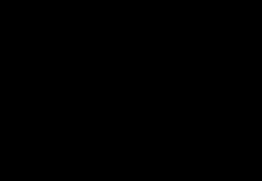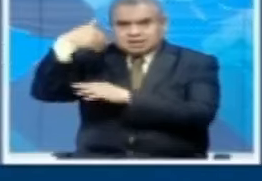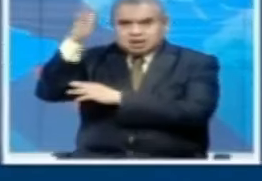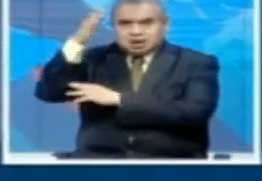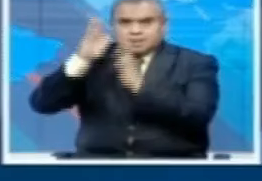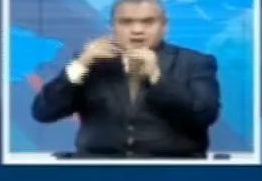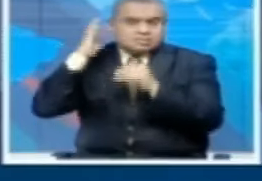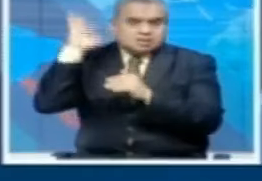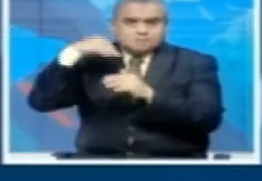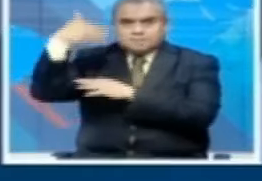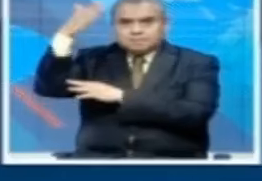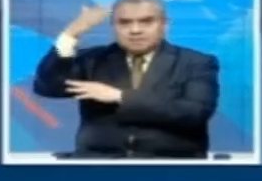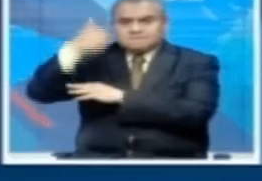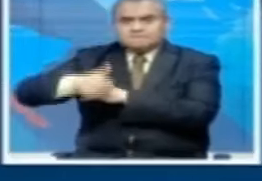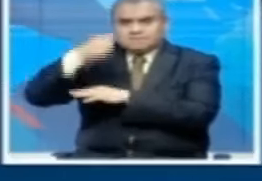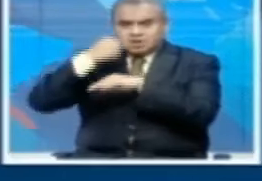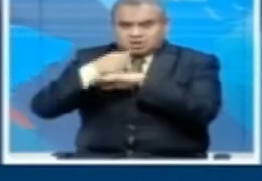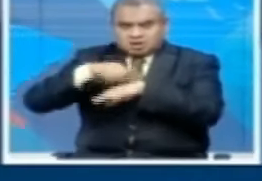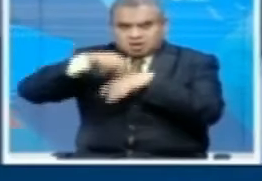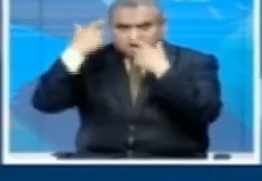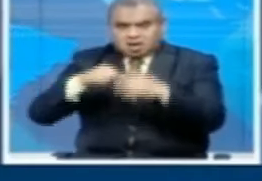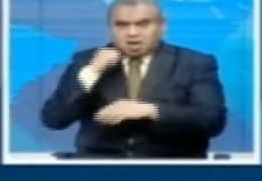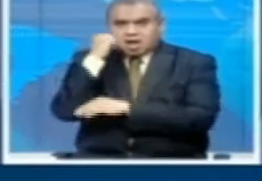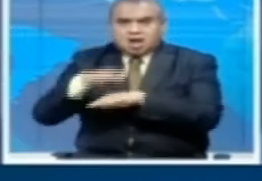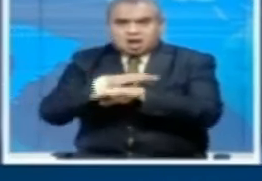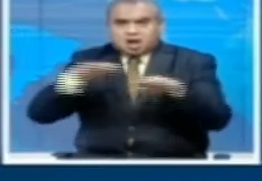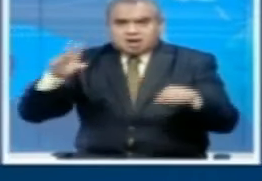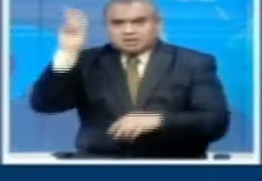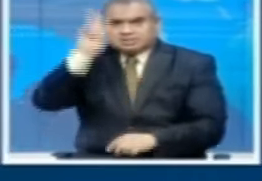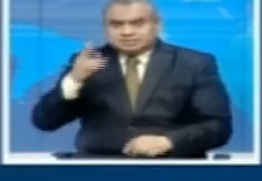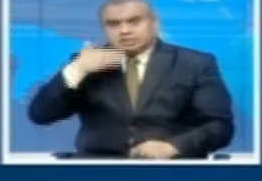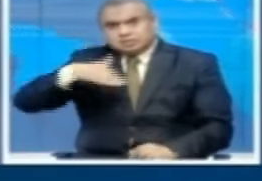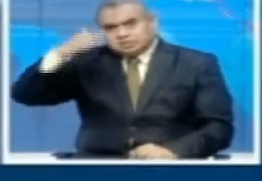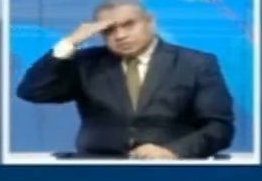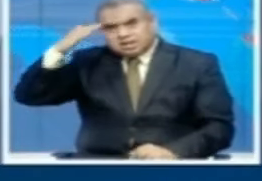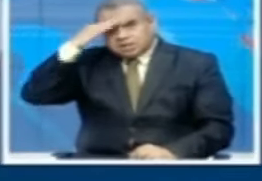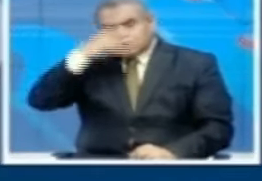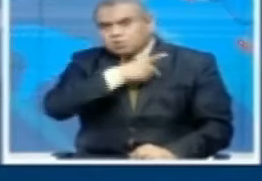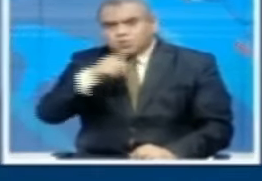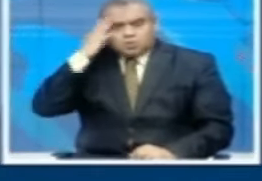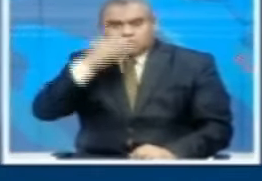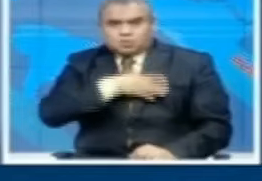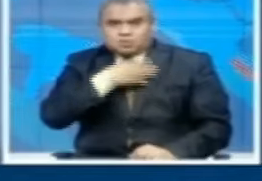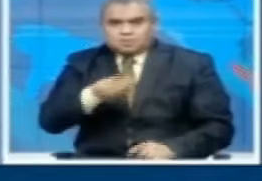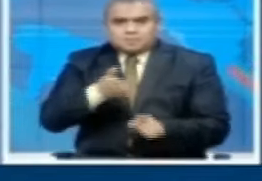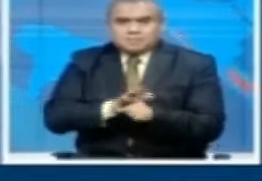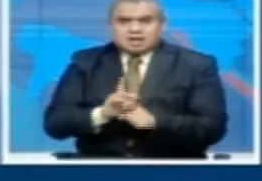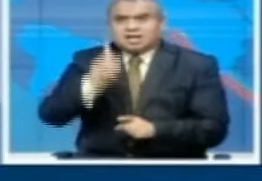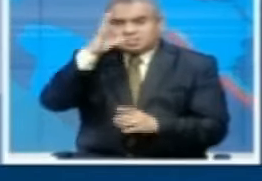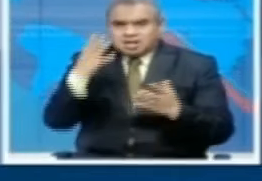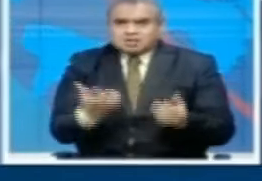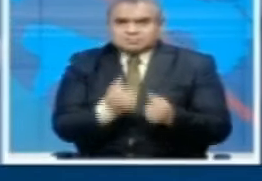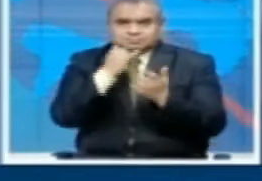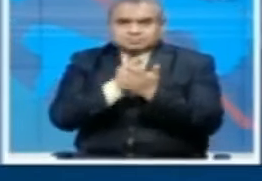مصر خفاقة فوق كل شبر من سيناء، فتحية واجبة لكل من ضحى ولكل من خاض